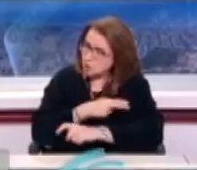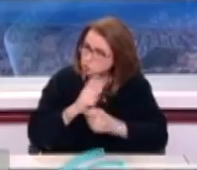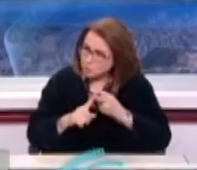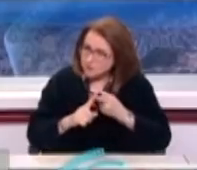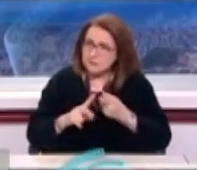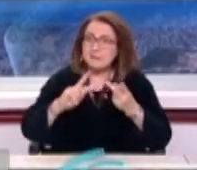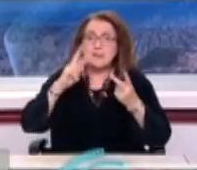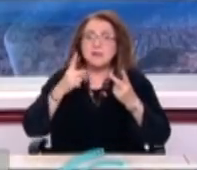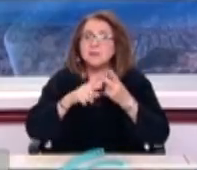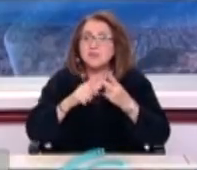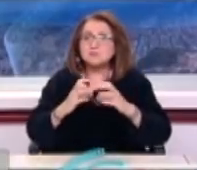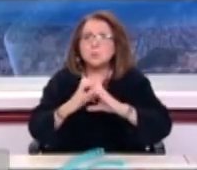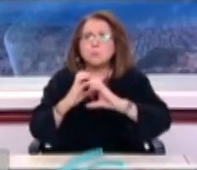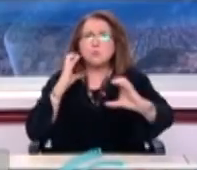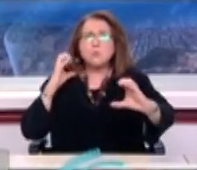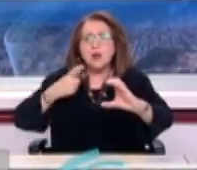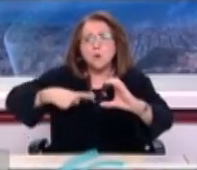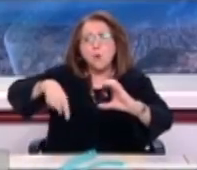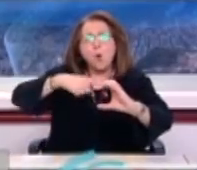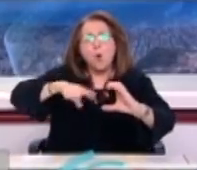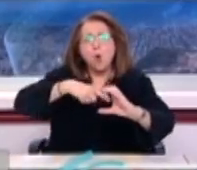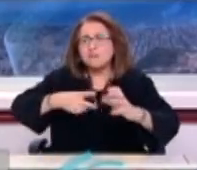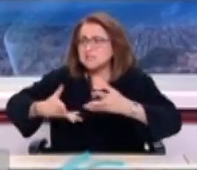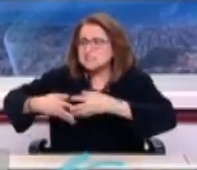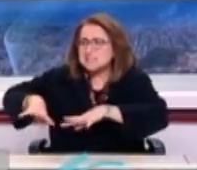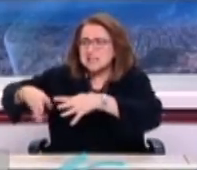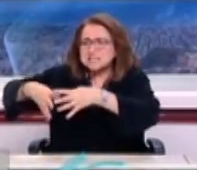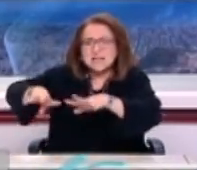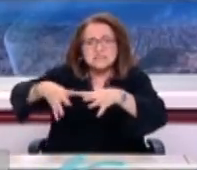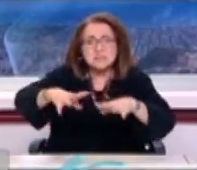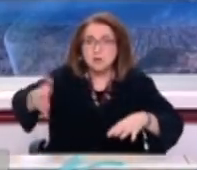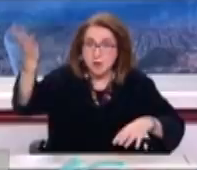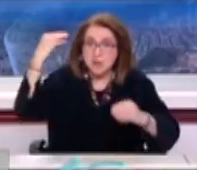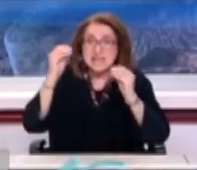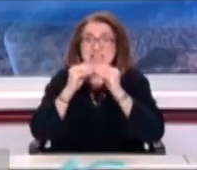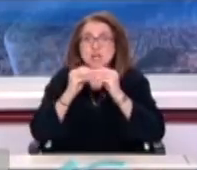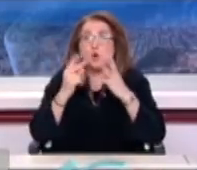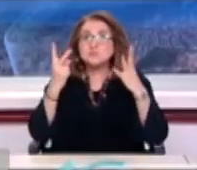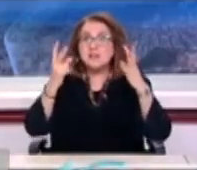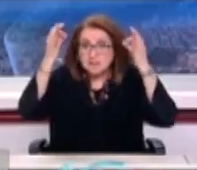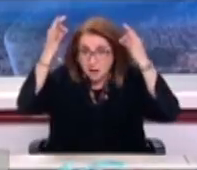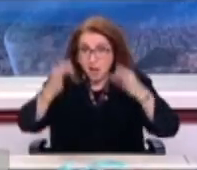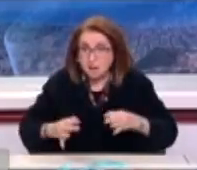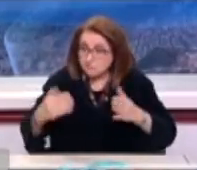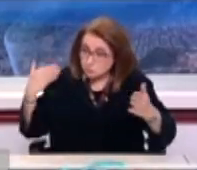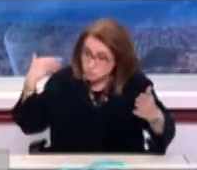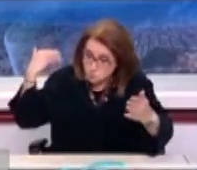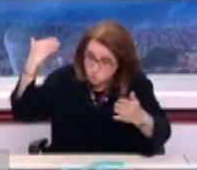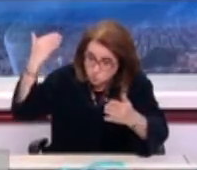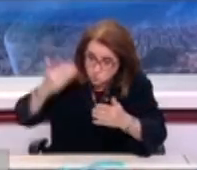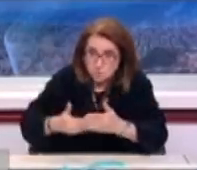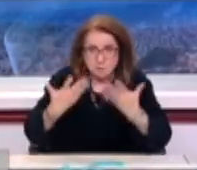εγκλατηθεί οι επαφές των συγγενών τους από τις 27 του μήνα που κανείς δεν γνώριζε τίποτα και για 10 ημέρες. Σε συγκεκριμένα χωριά